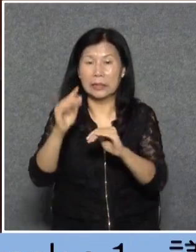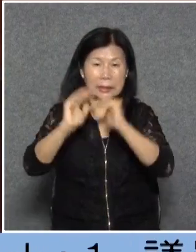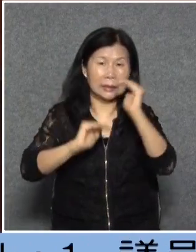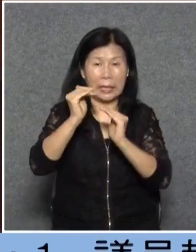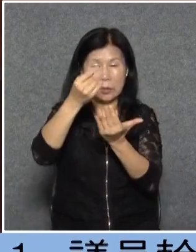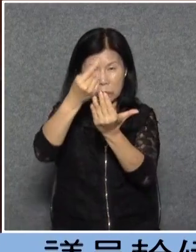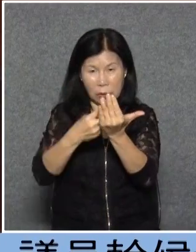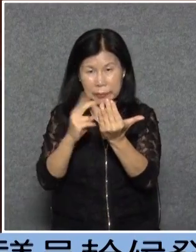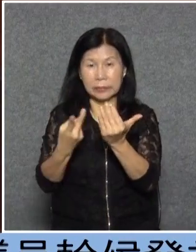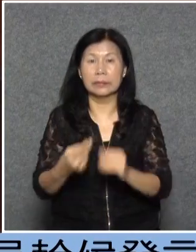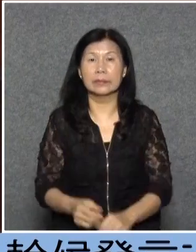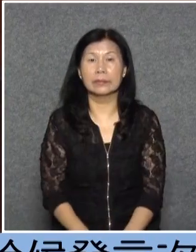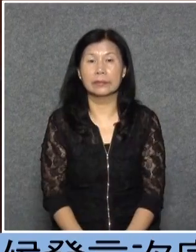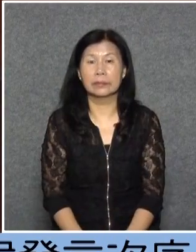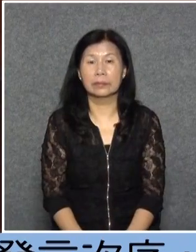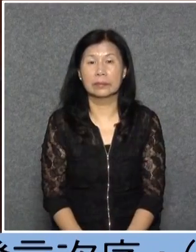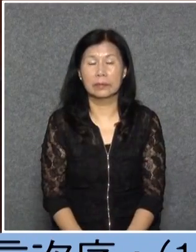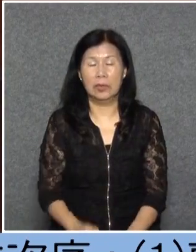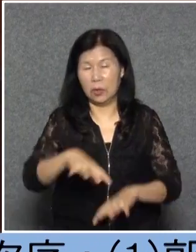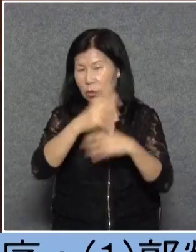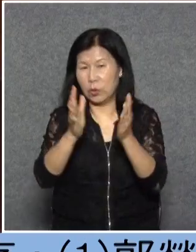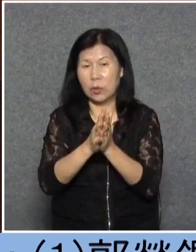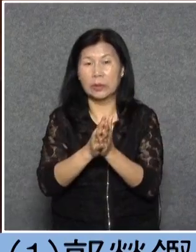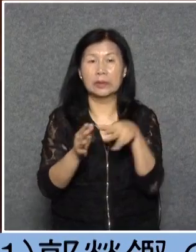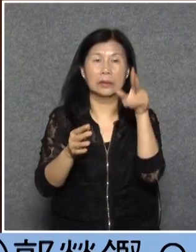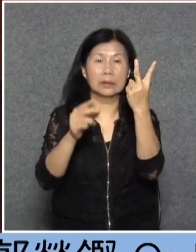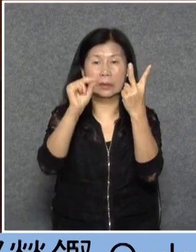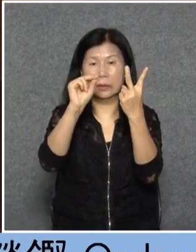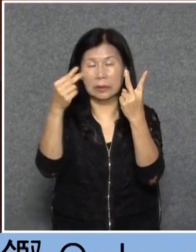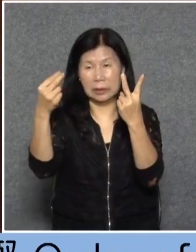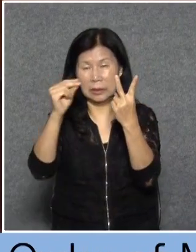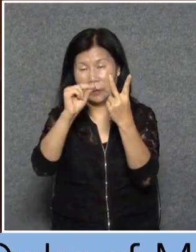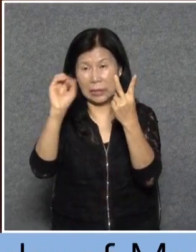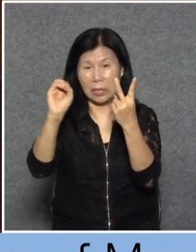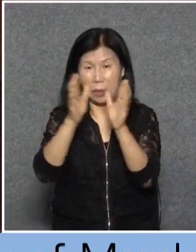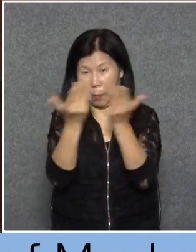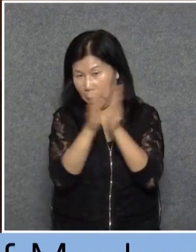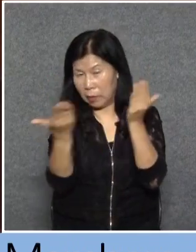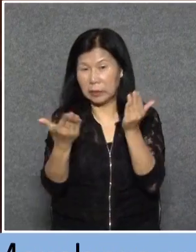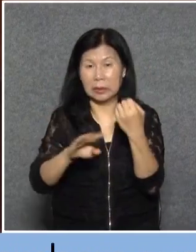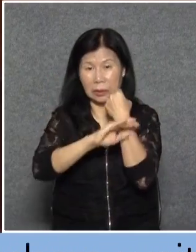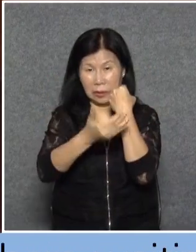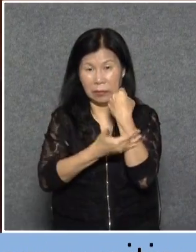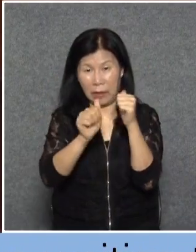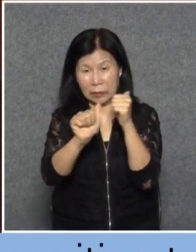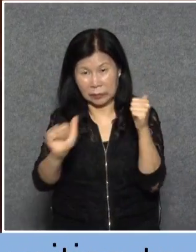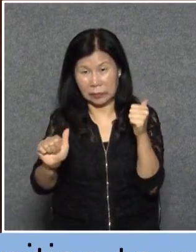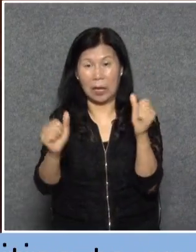訂的草案。藍紙草案有270頁。在法案審議期